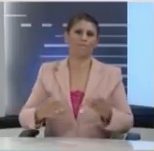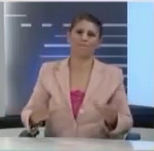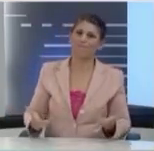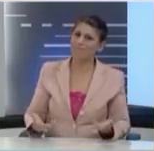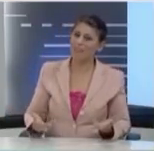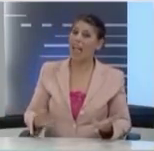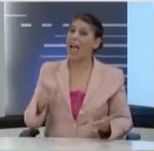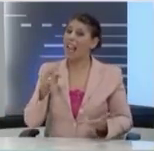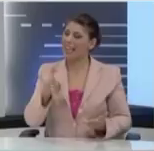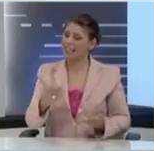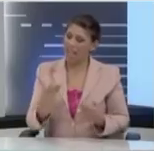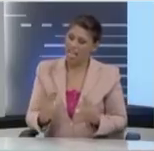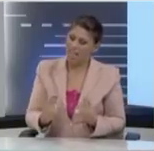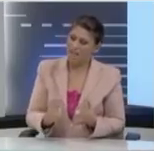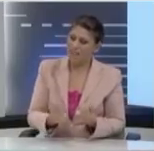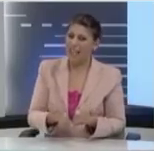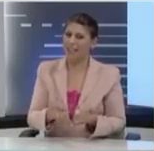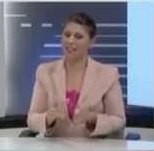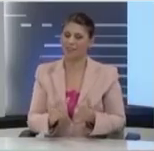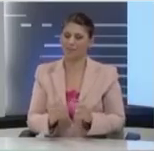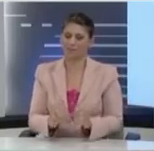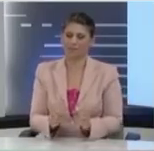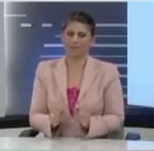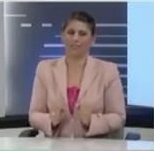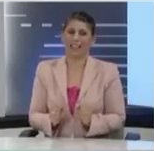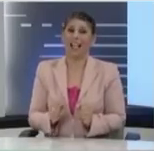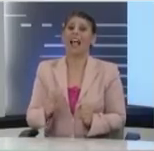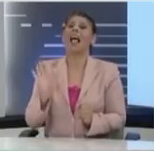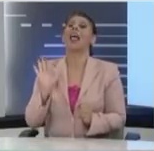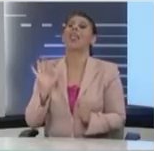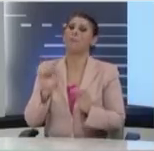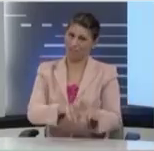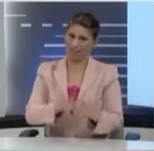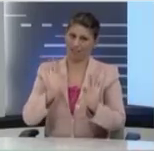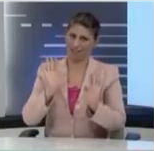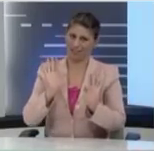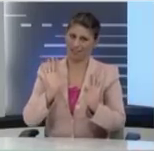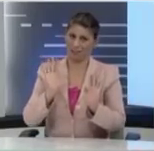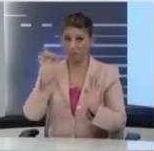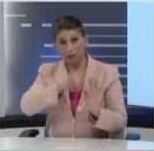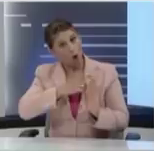αυτόν, είτε από ευγένεια είτε από τάκτ, δεν επιτεθήκατε.